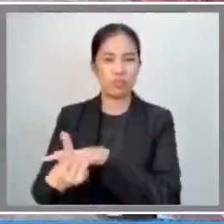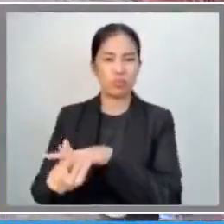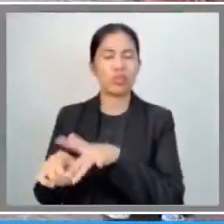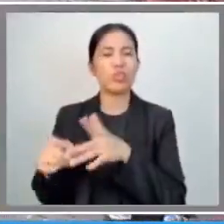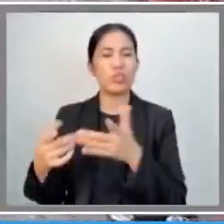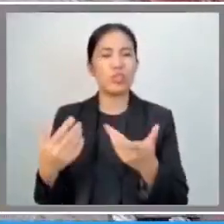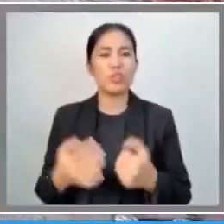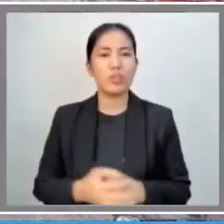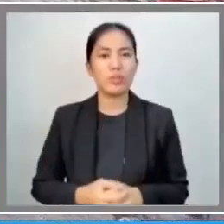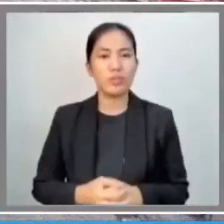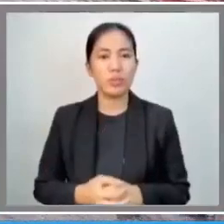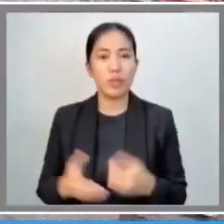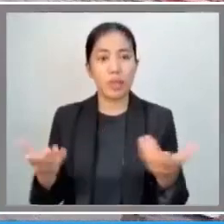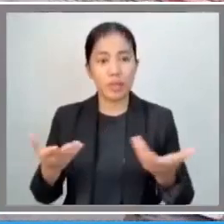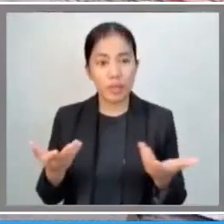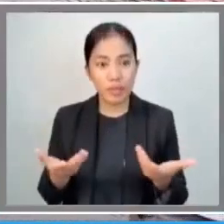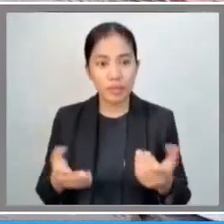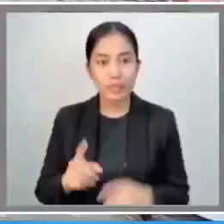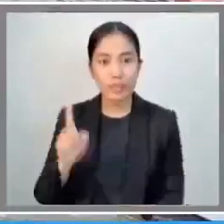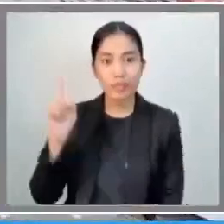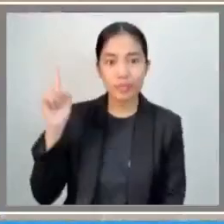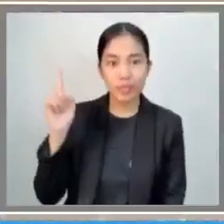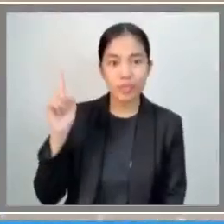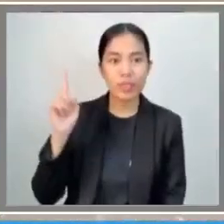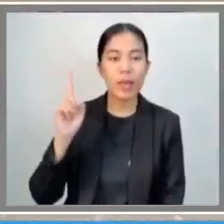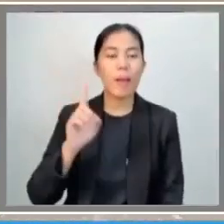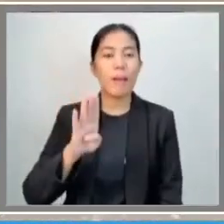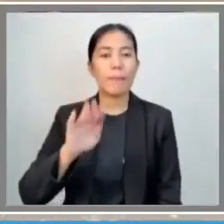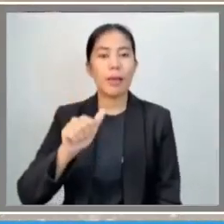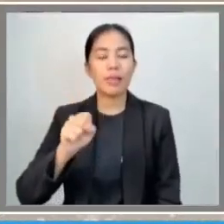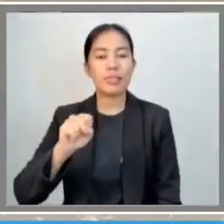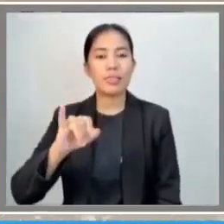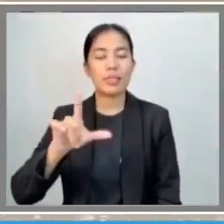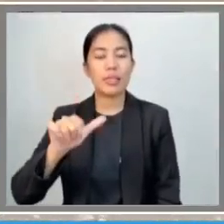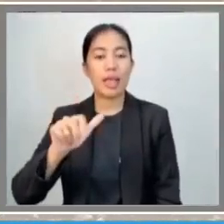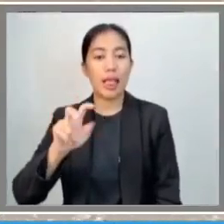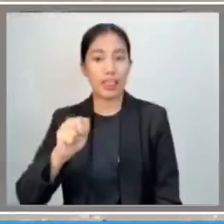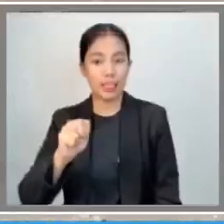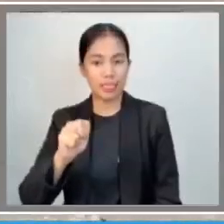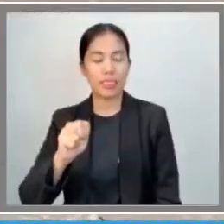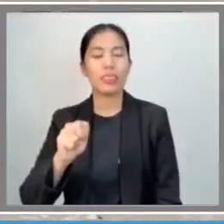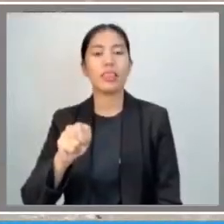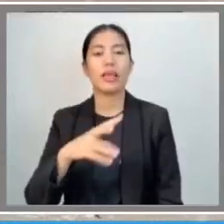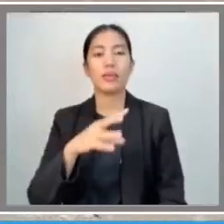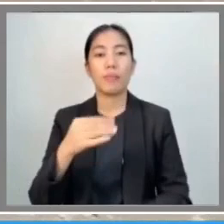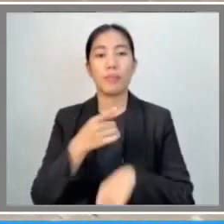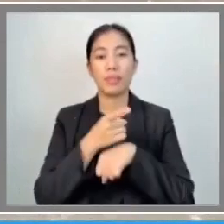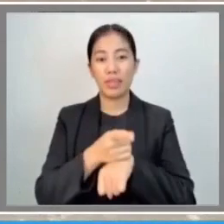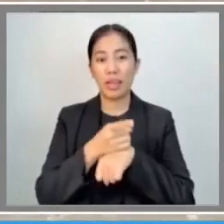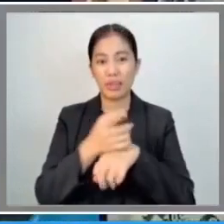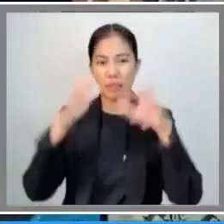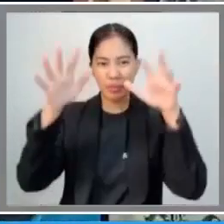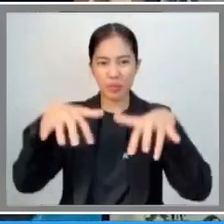hanggang bewang ang tubig. Ang pag-uulan sa Basilan at Bataan ay epekto ng mga local thunderstorm.